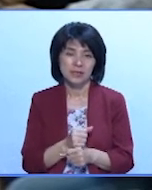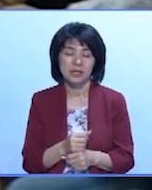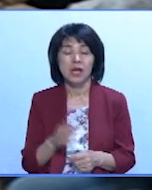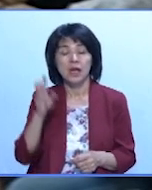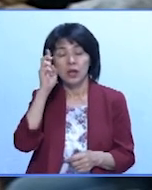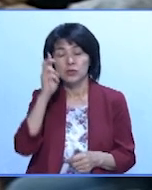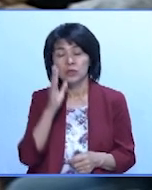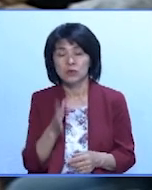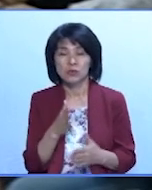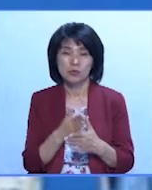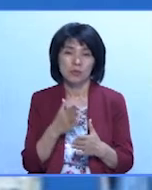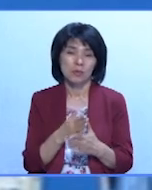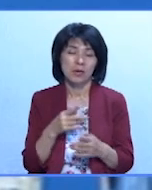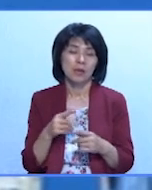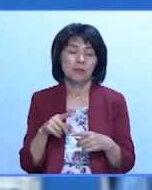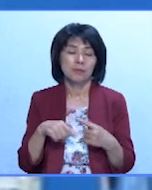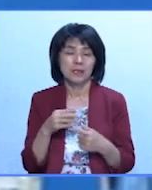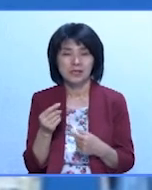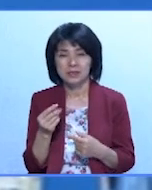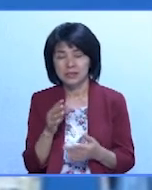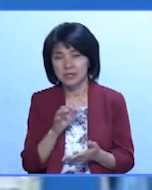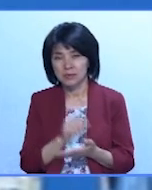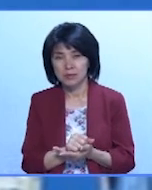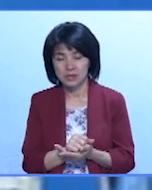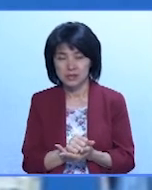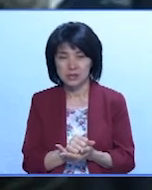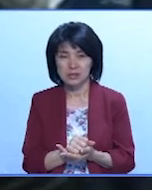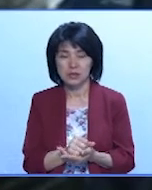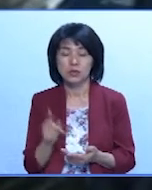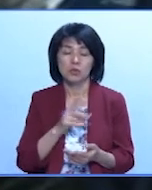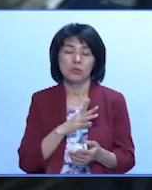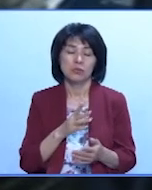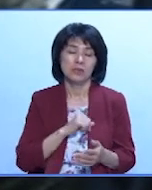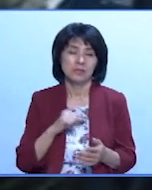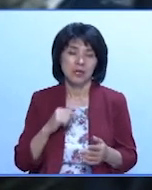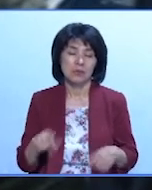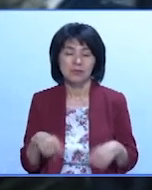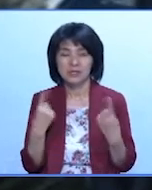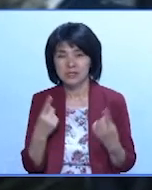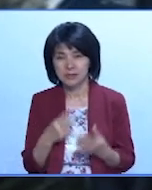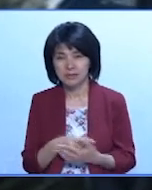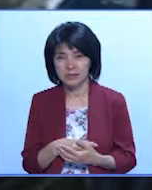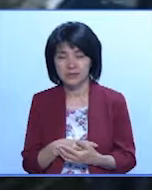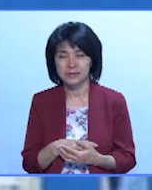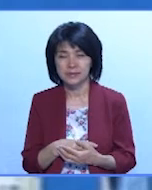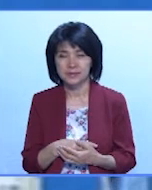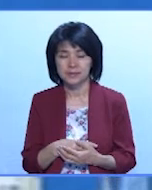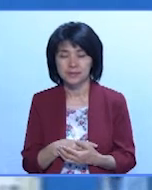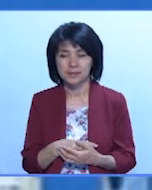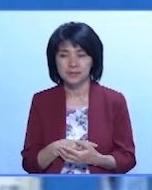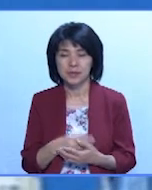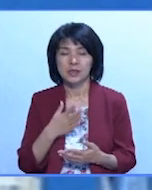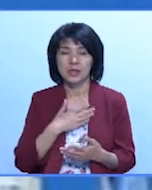береді. Карантиндік шектеулерден зардап шеккен мыңға жоқ кәсіпкердің қайта аяққа тұру үшін барлық қолдау көрсетілмек.